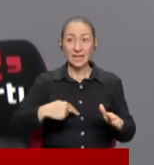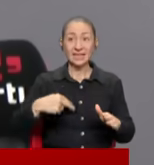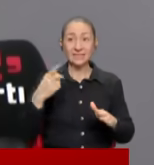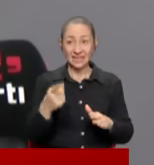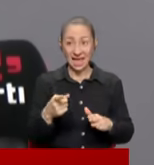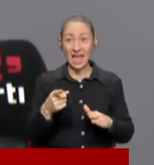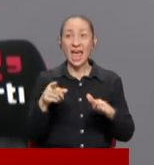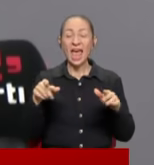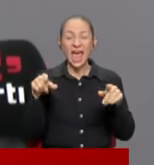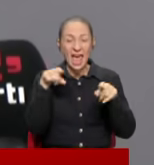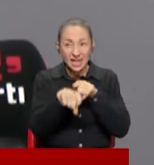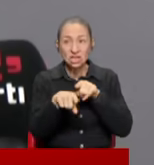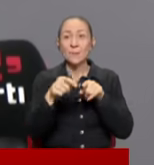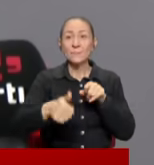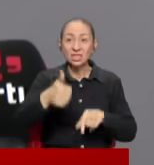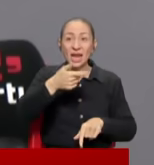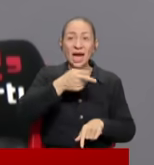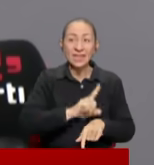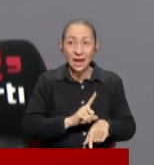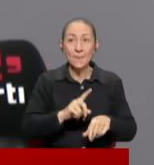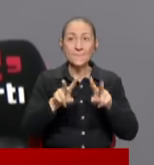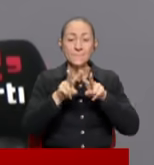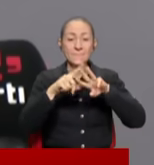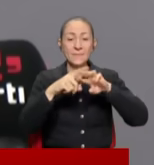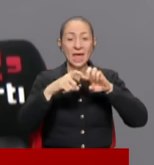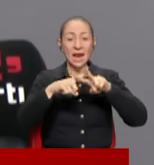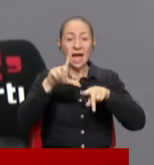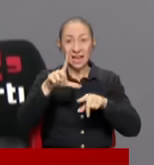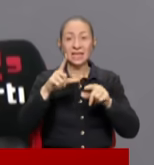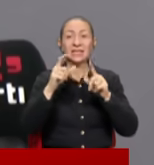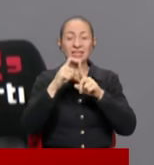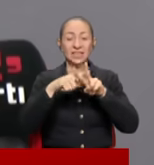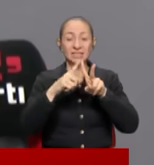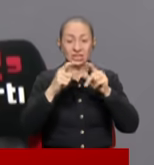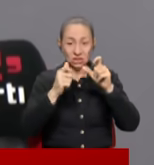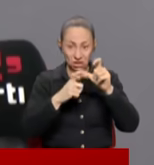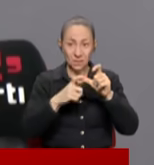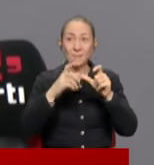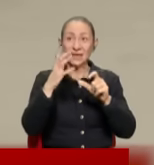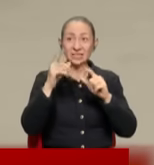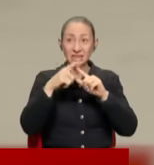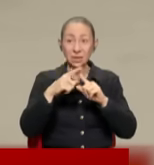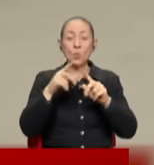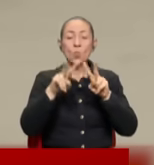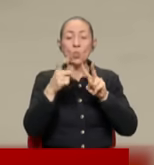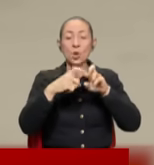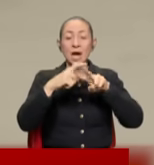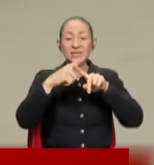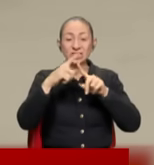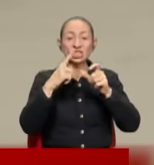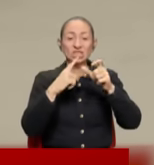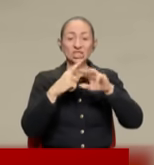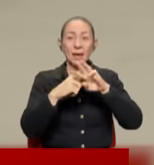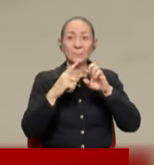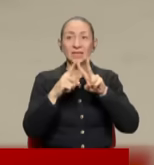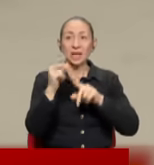Belediyesi'ne eş başkan adaylarımız Meral Danış Beştaş ve Murat Çepni. Elinizden geleni